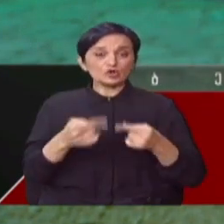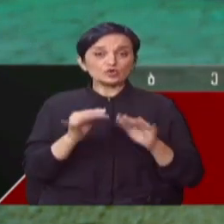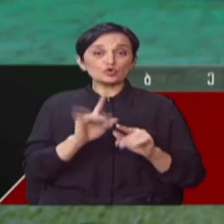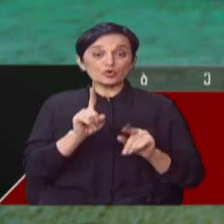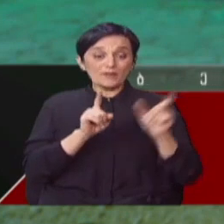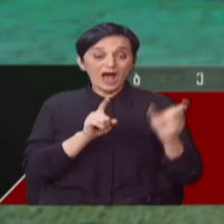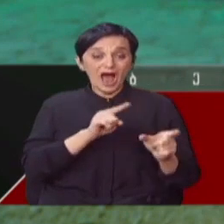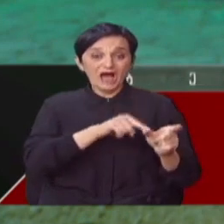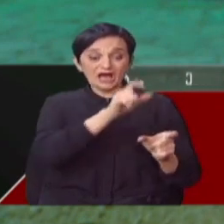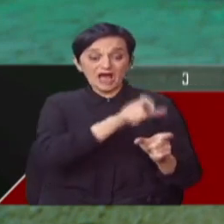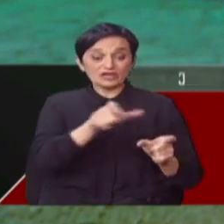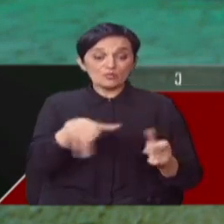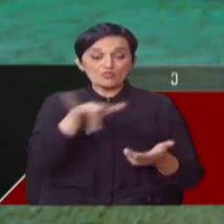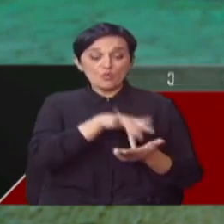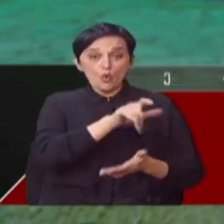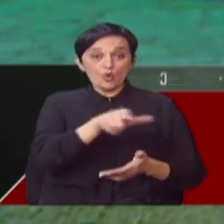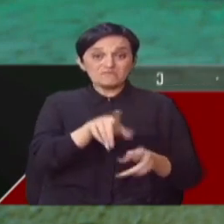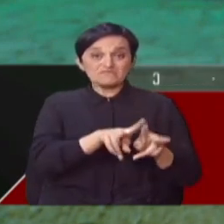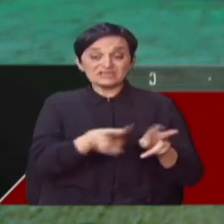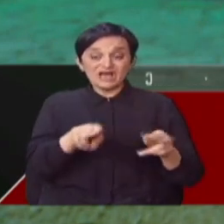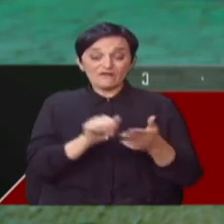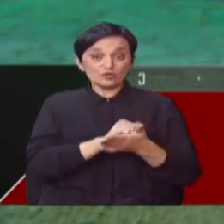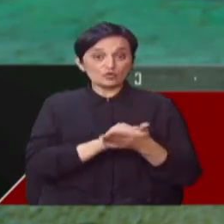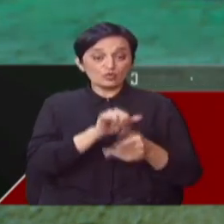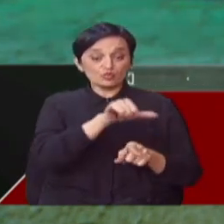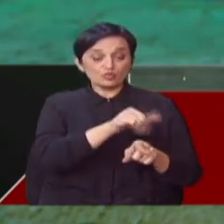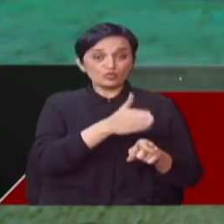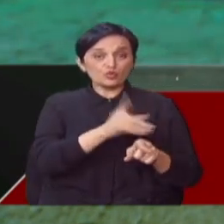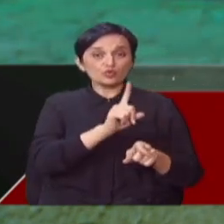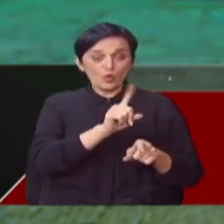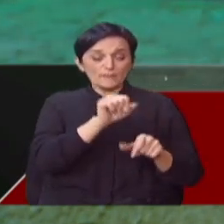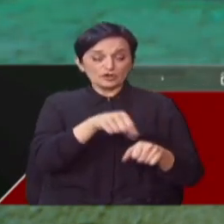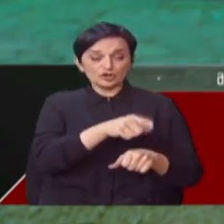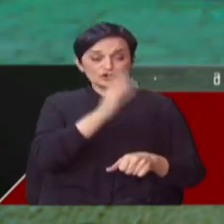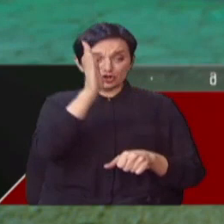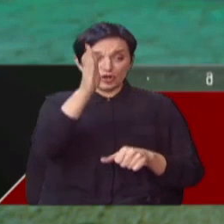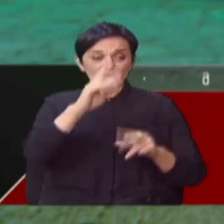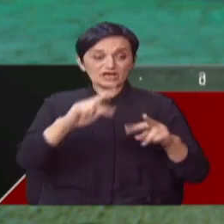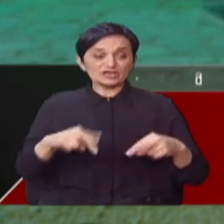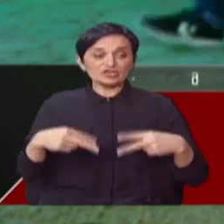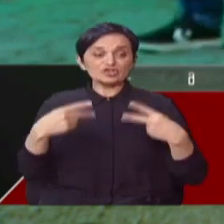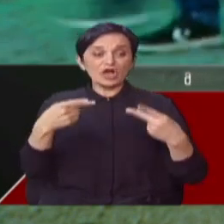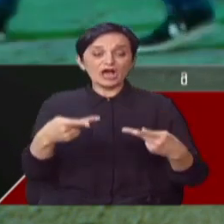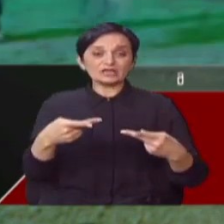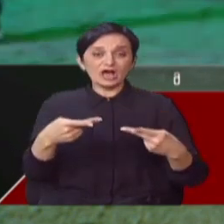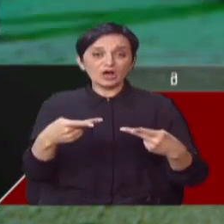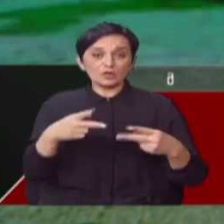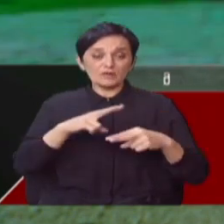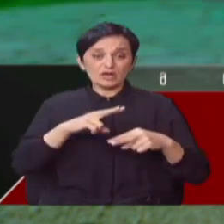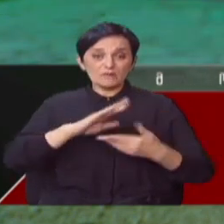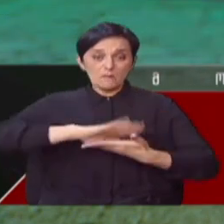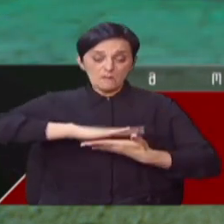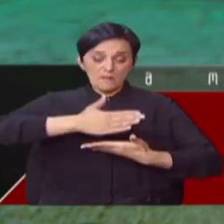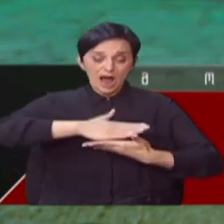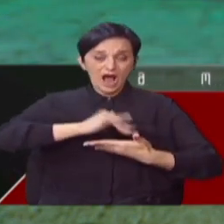იმ ადამიანებს ჩვენ მოქალაქეებს რომელთაც მსგავსი დოკუმენტები აქვთ რომ კონდე შესაძლებლობა რომ ჩაანაცვლონ ისინი პასპორტებით